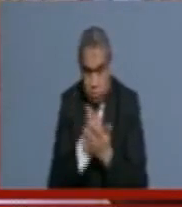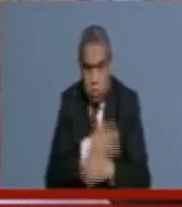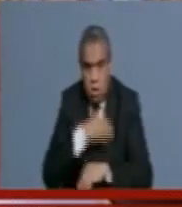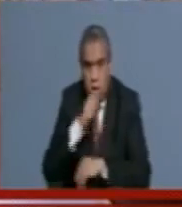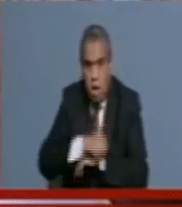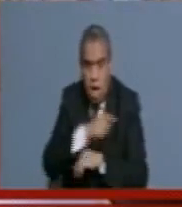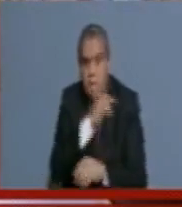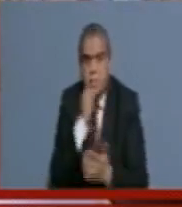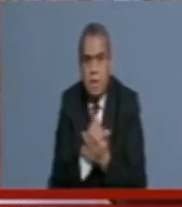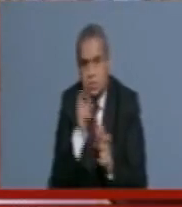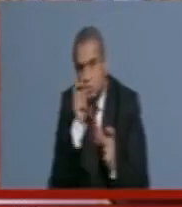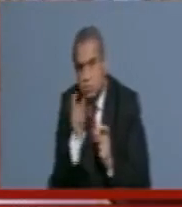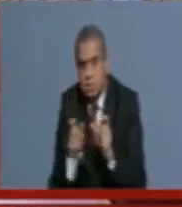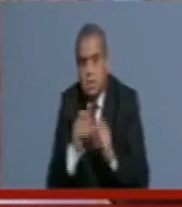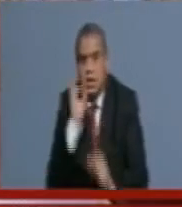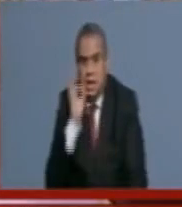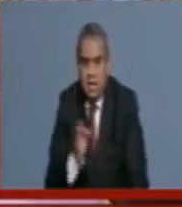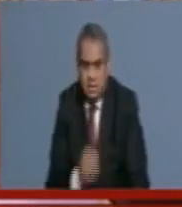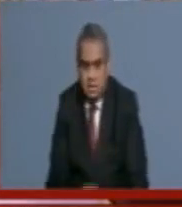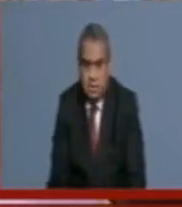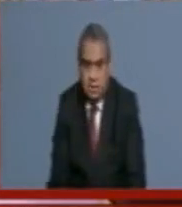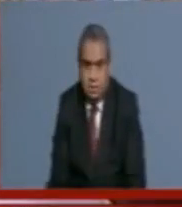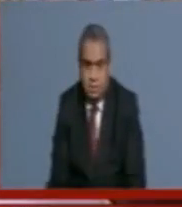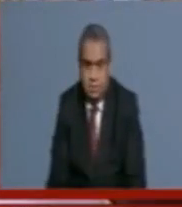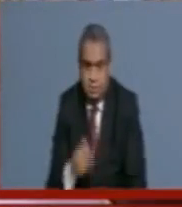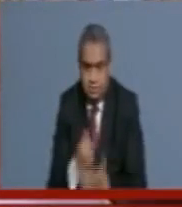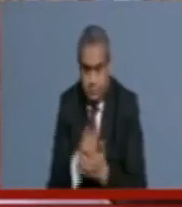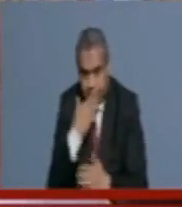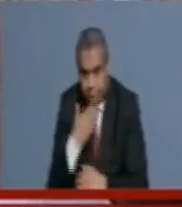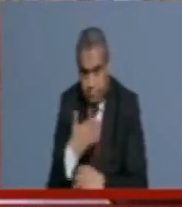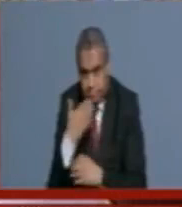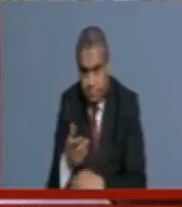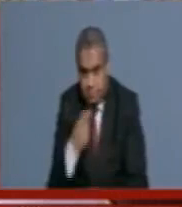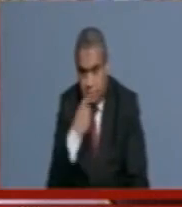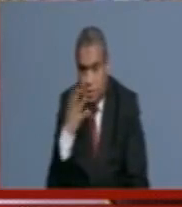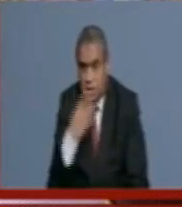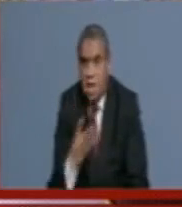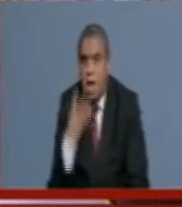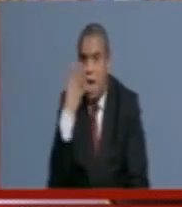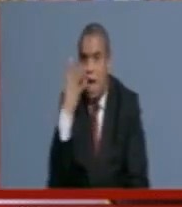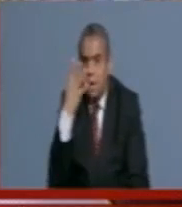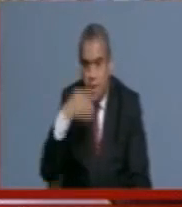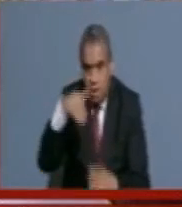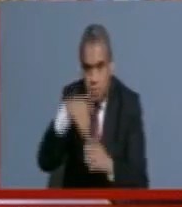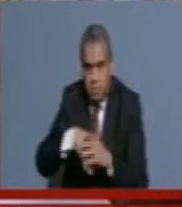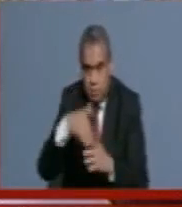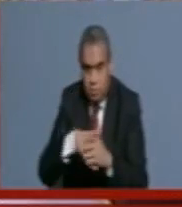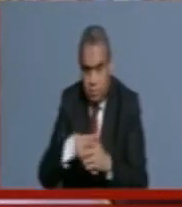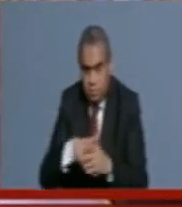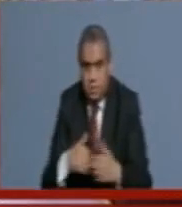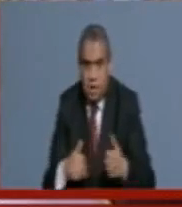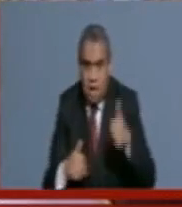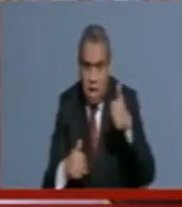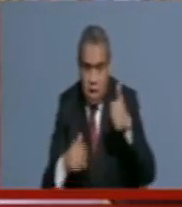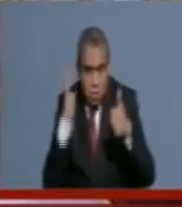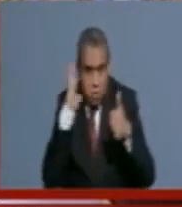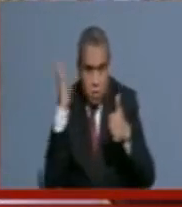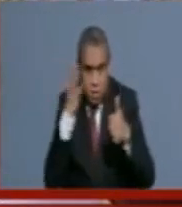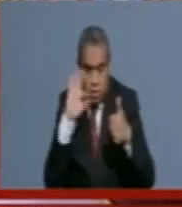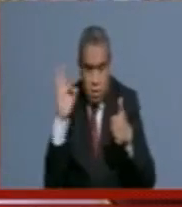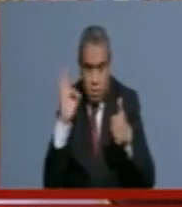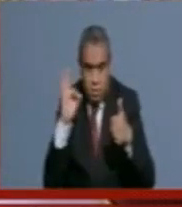وبالفعل تقدم 4 مترشحين، اولهم حمله